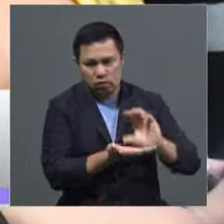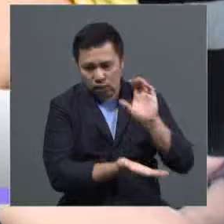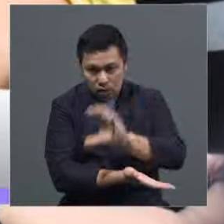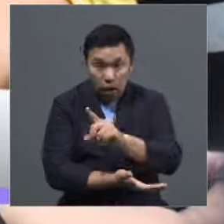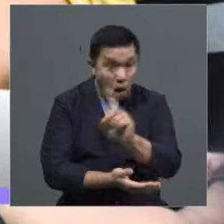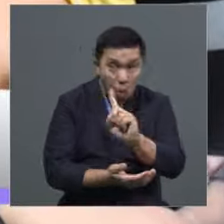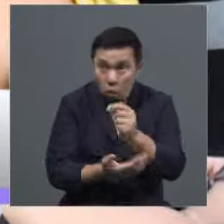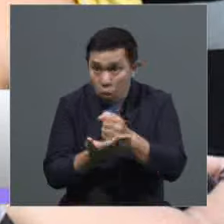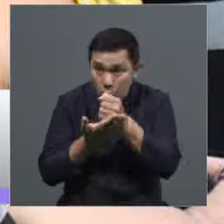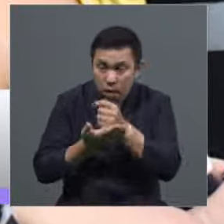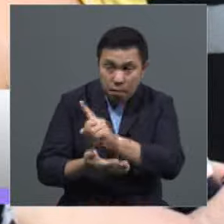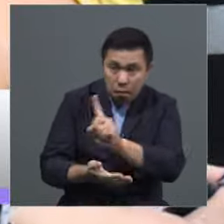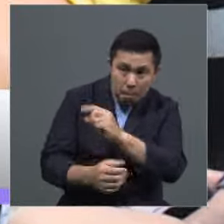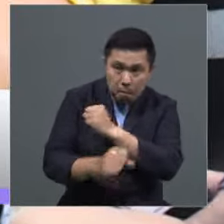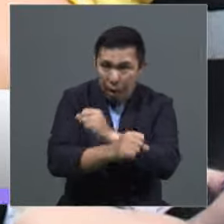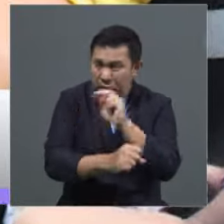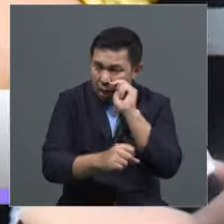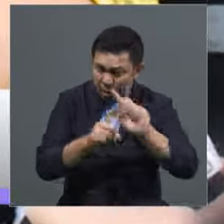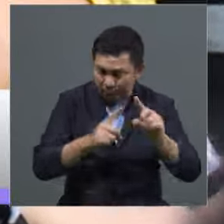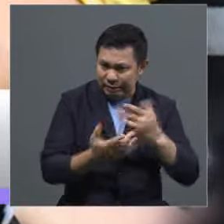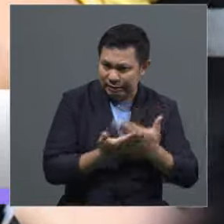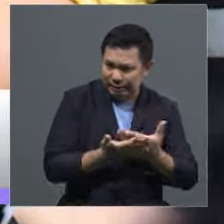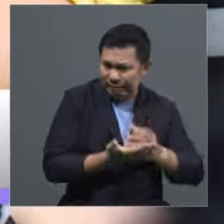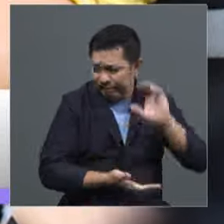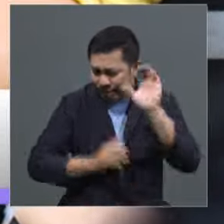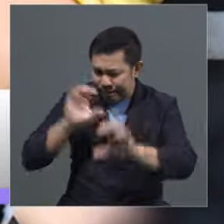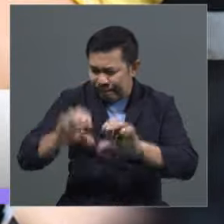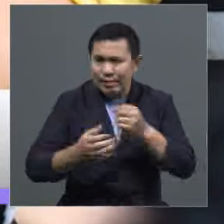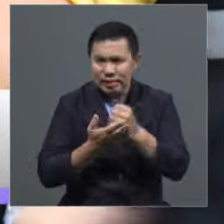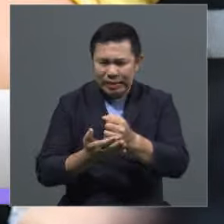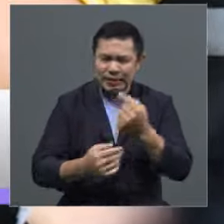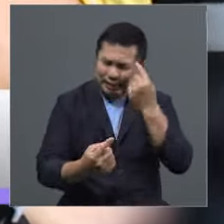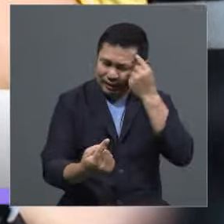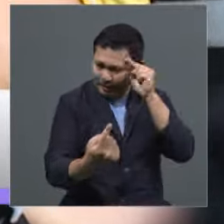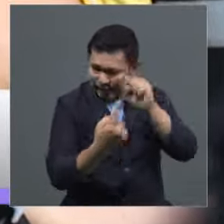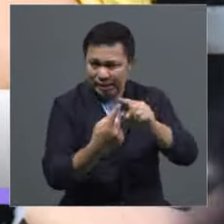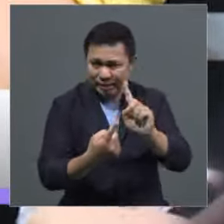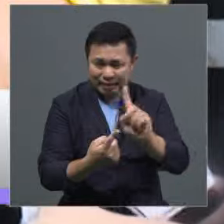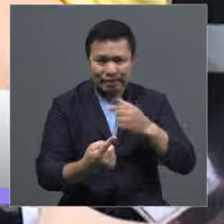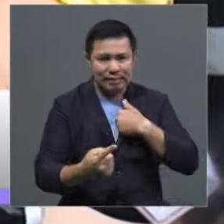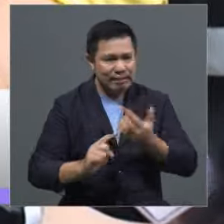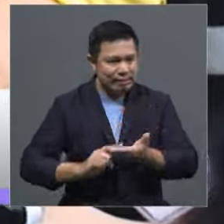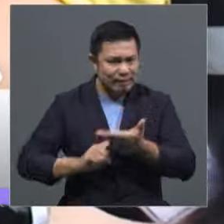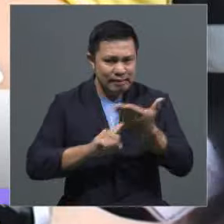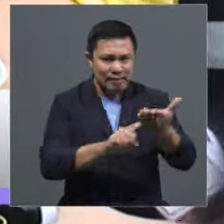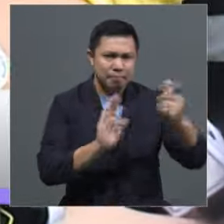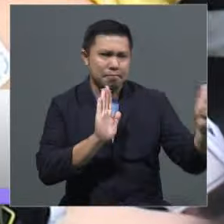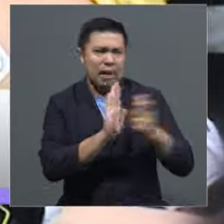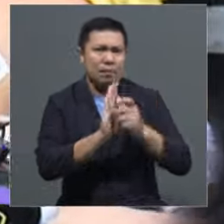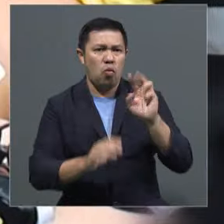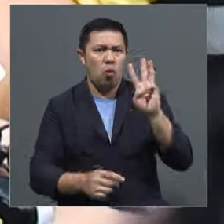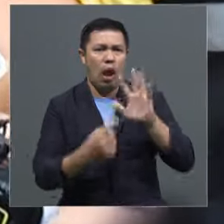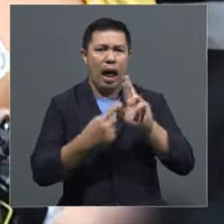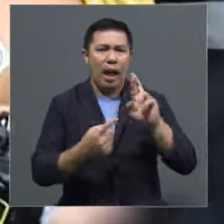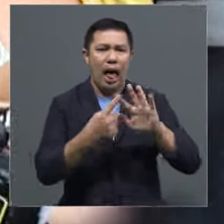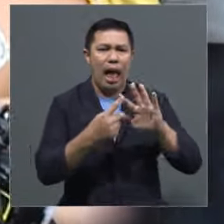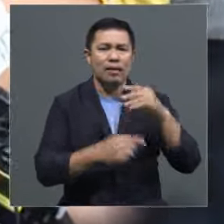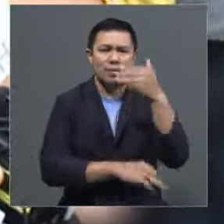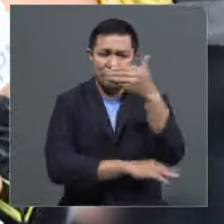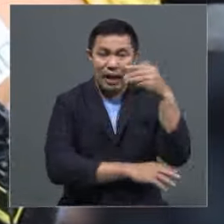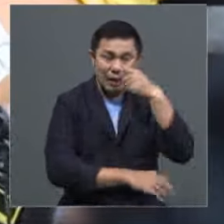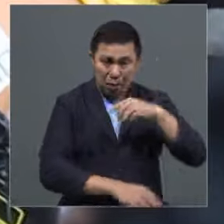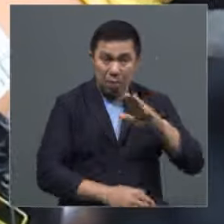ายเนี่ยก็ควรจะทำแต่ถึงที่สุดยังไงก็ตามเนี่ยเราคิดว่ากลับไปเราจะเสนอเรื่องนี้เป็นวาระแห่งชาติสิ่งที่จะ